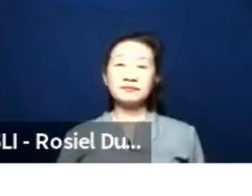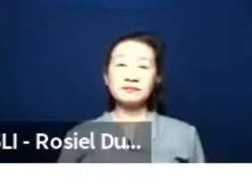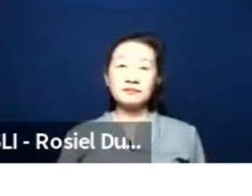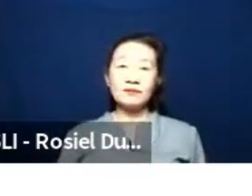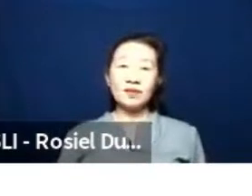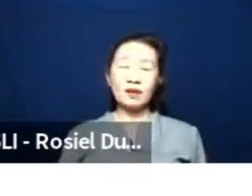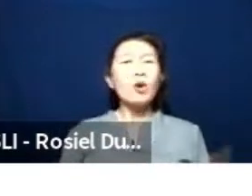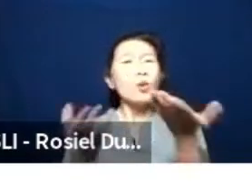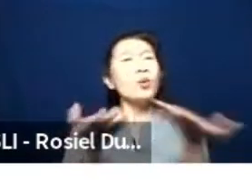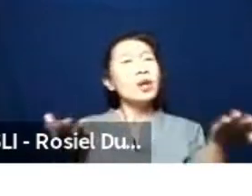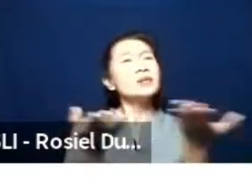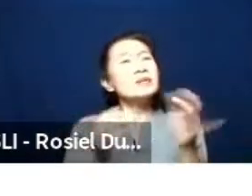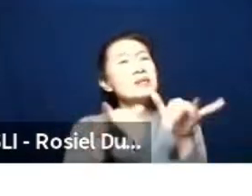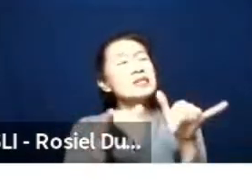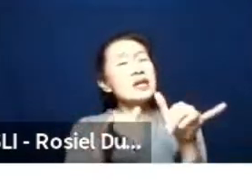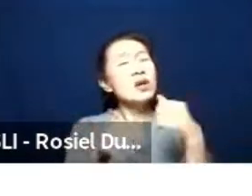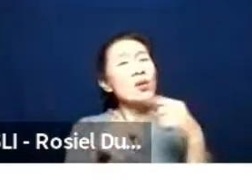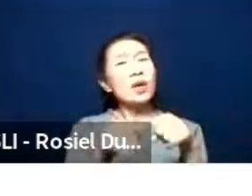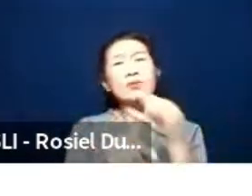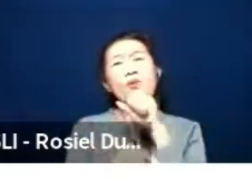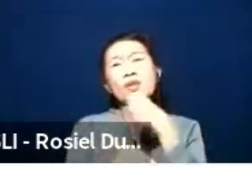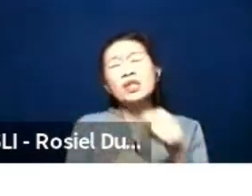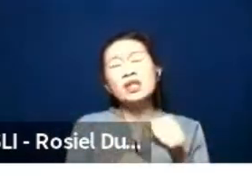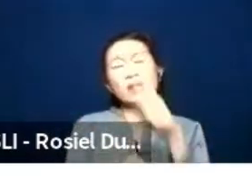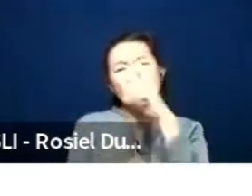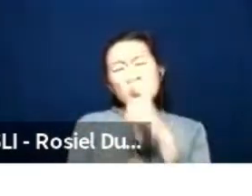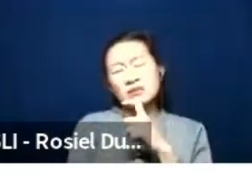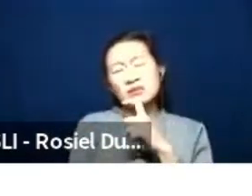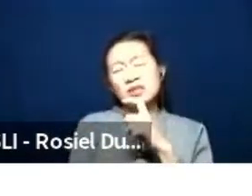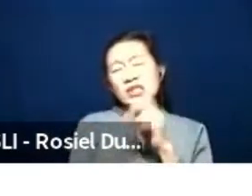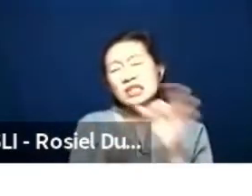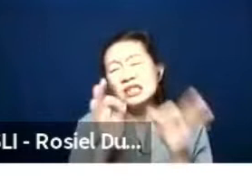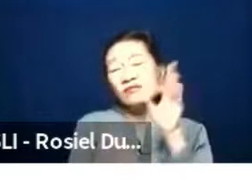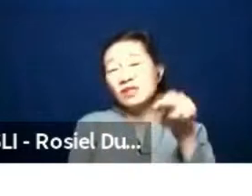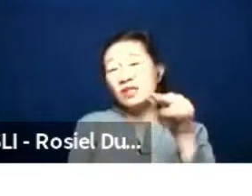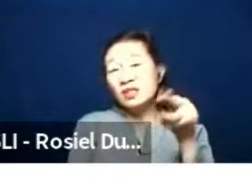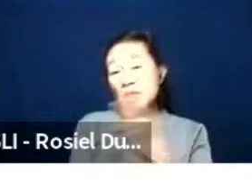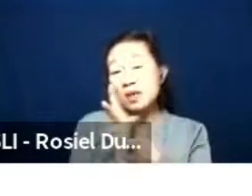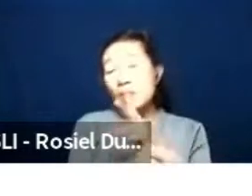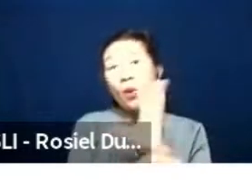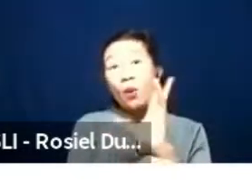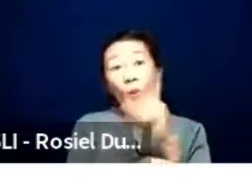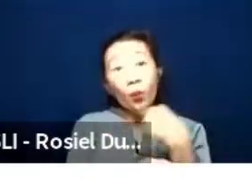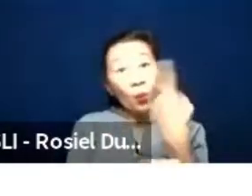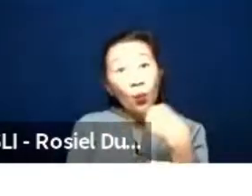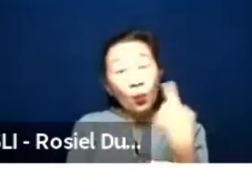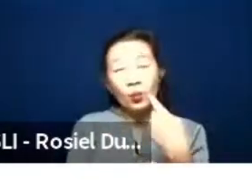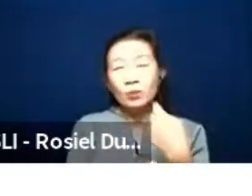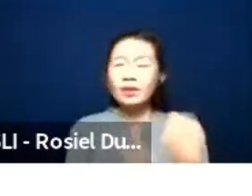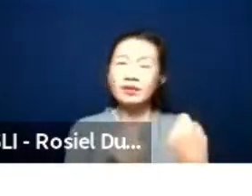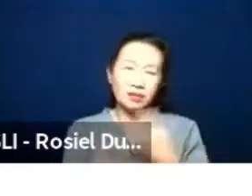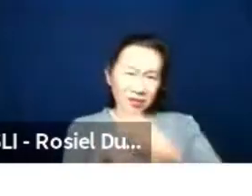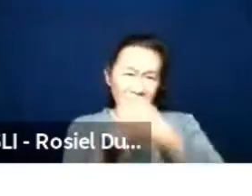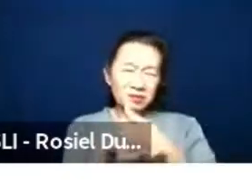yung saan ba siya titira pag mas matanda na siya, kung kailangan niya ng supervision, sino ang magiging kaagapay